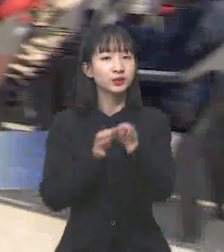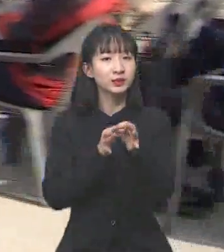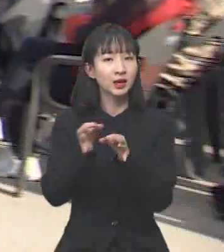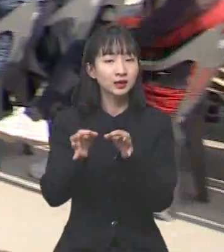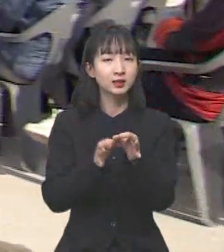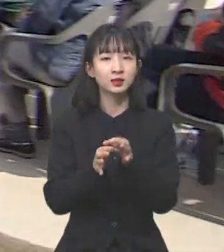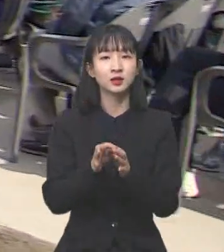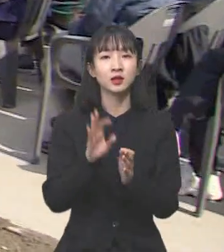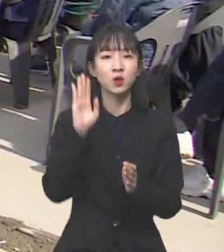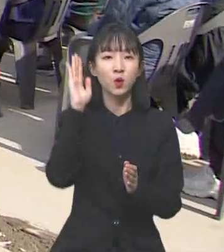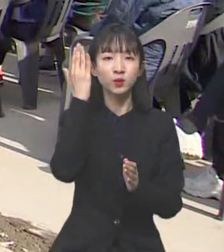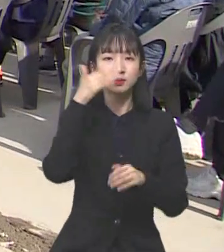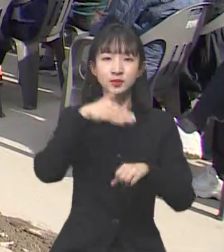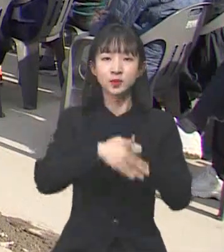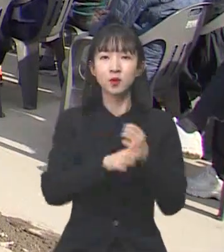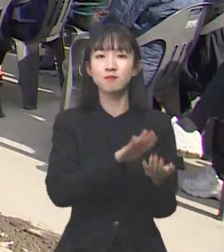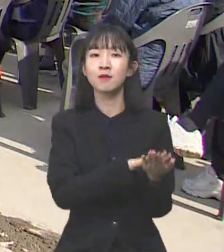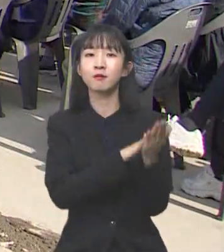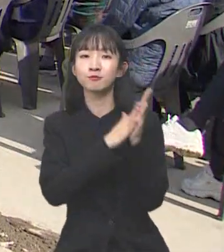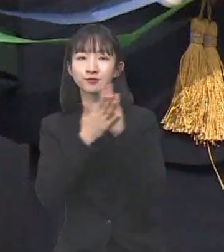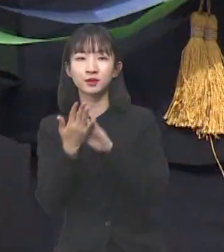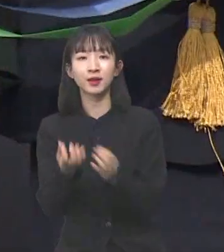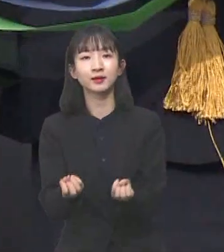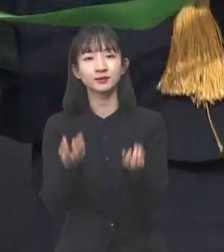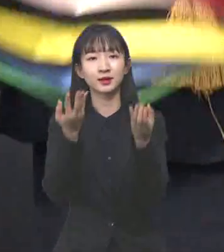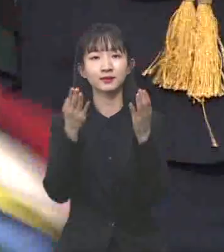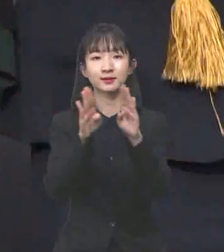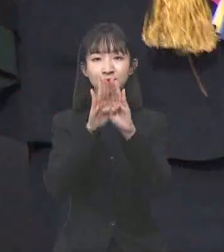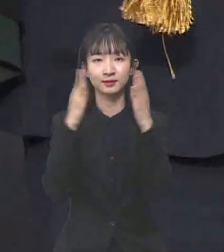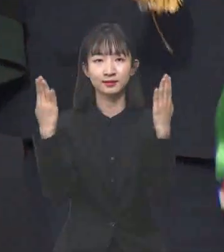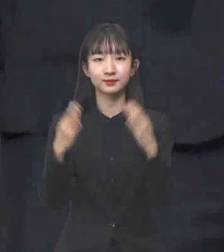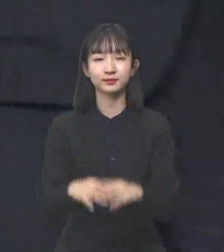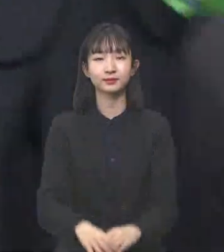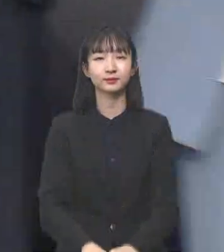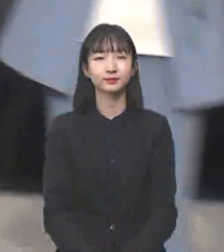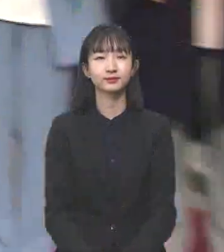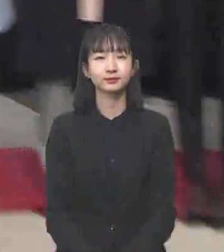기공식 의 여러 사업 시작을 알렸습니다 으